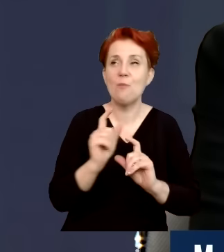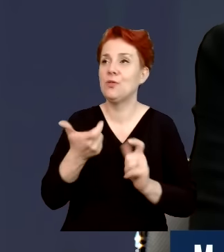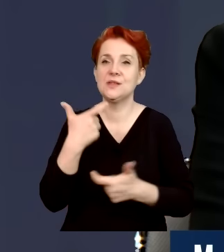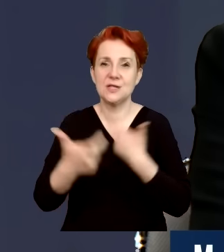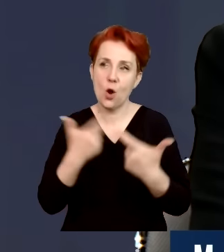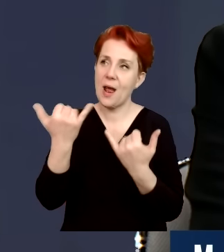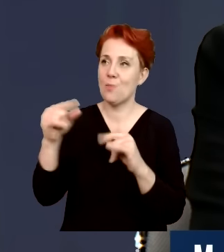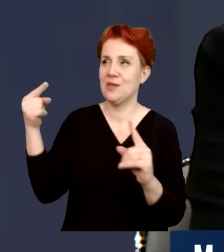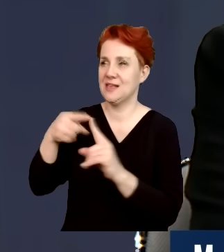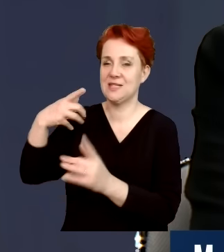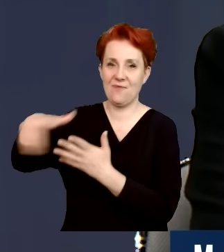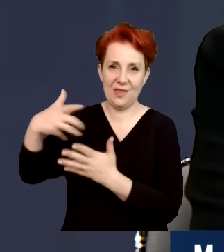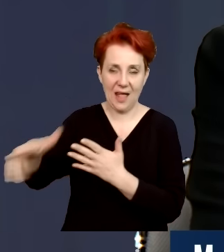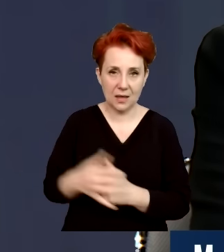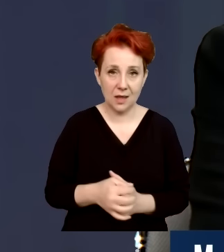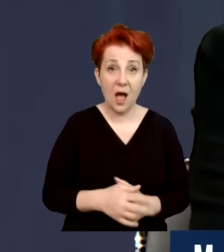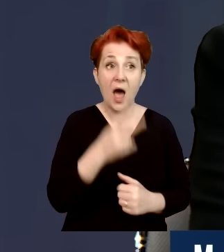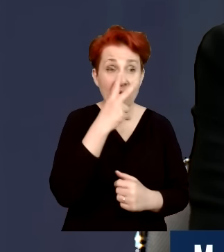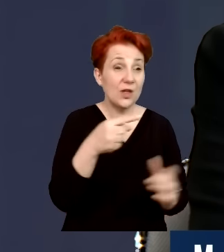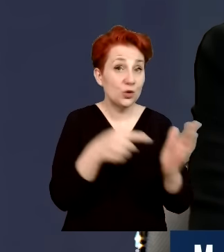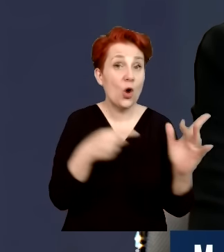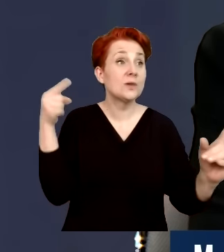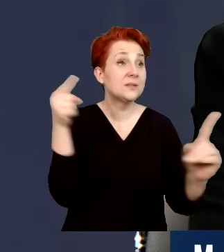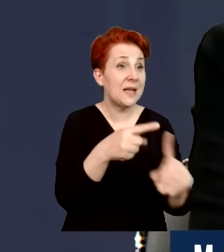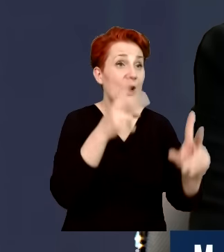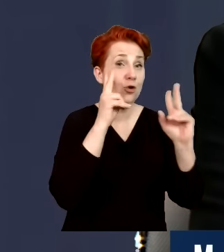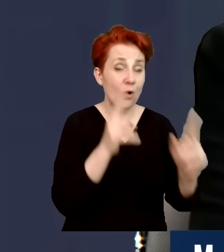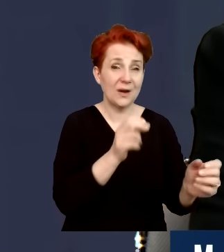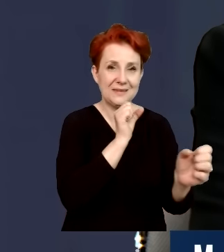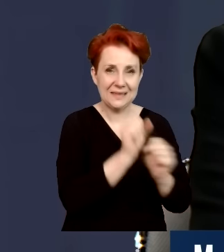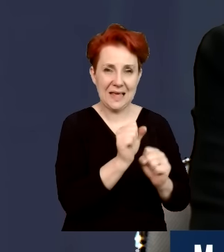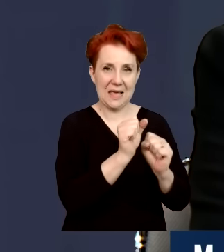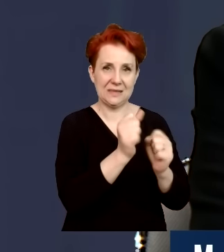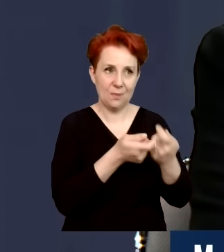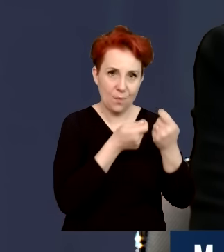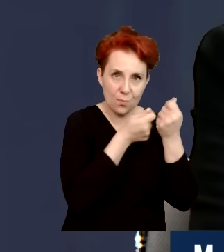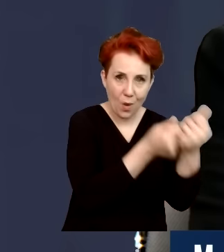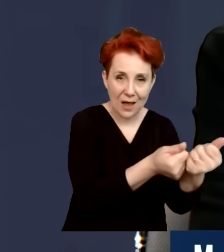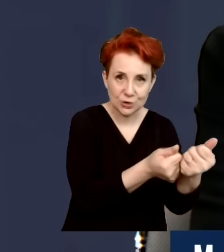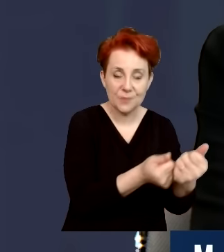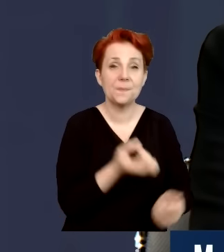cele. To widać, że to zostało wydatkowane na cel, na który zostało zadeklarowane, a zarzut